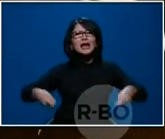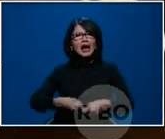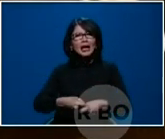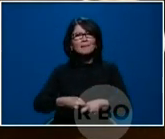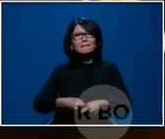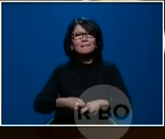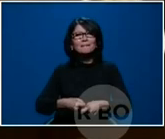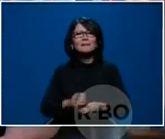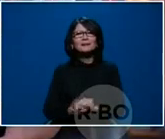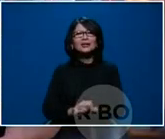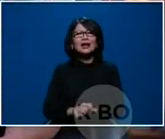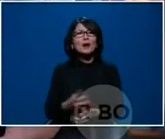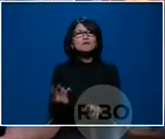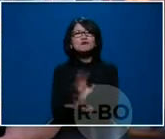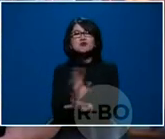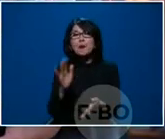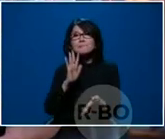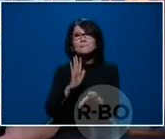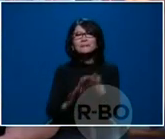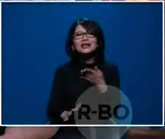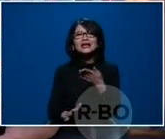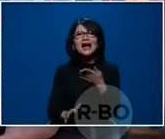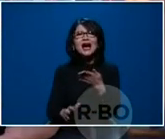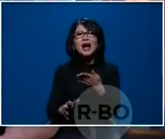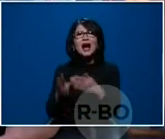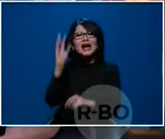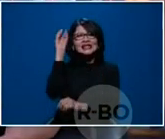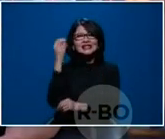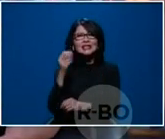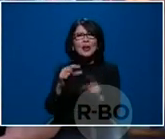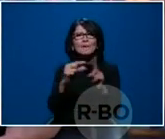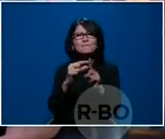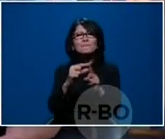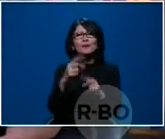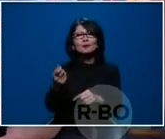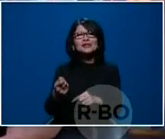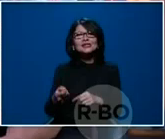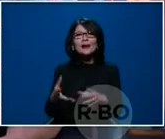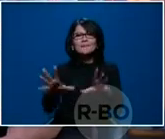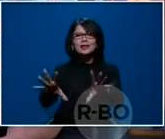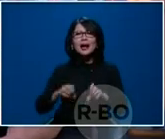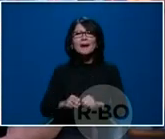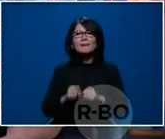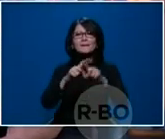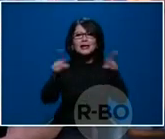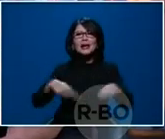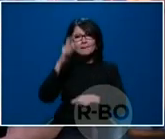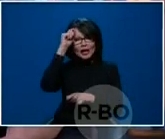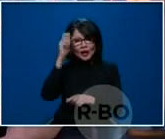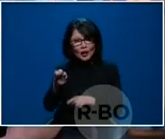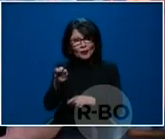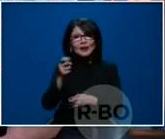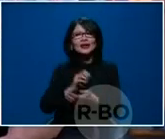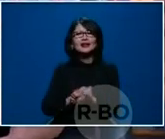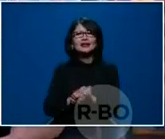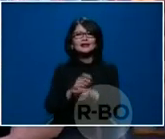provinsi mendapatkan empat piagam sekaligus dalam hal pembangunan manusia dan itu diperoleh oleh DKI terima